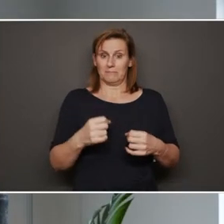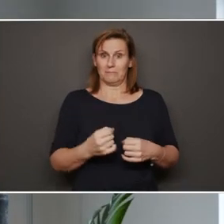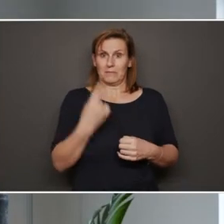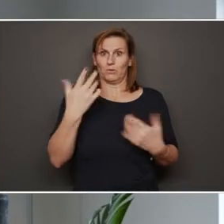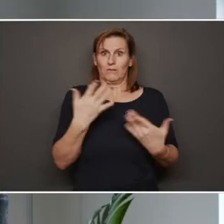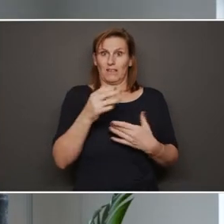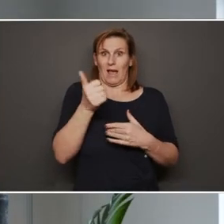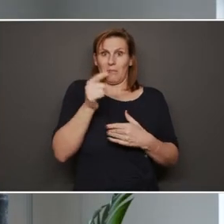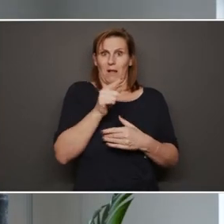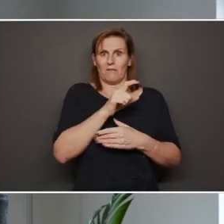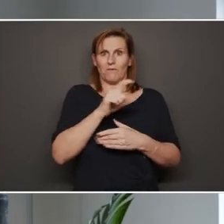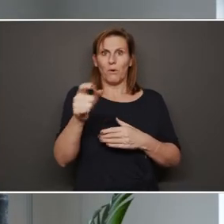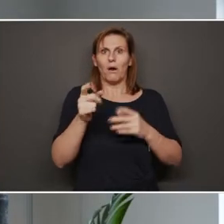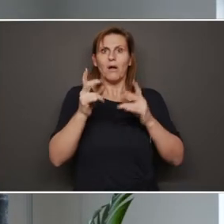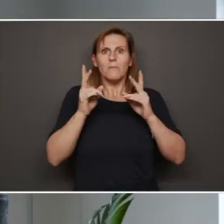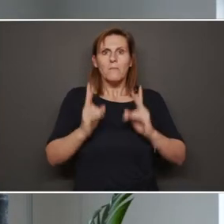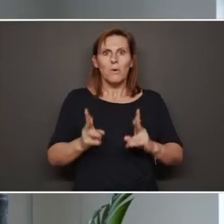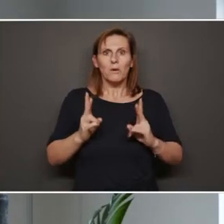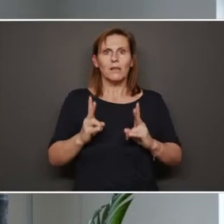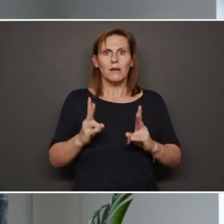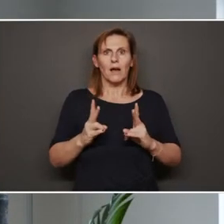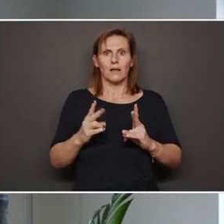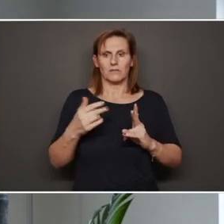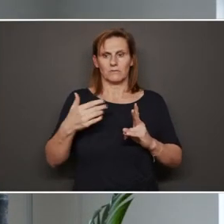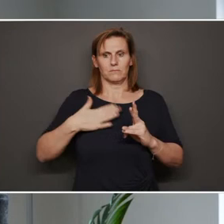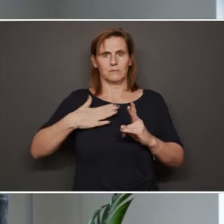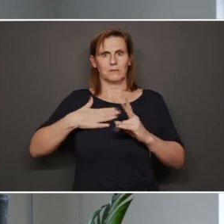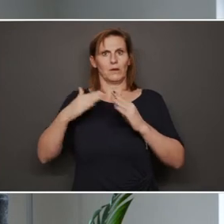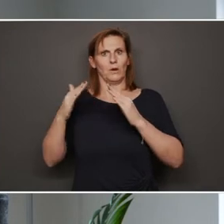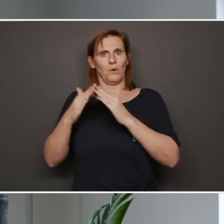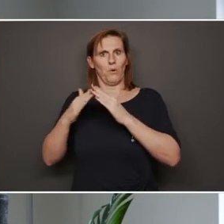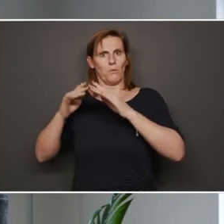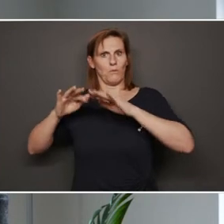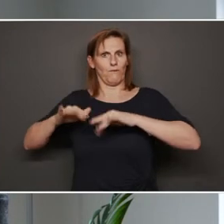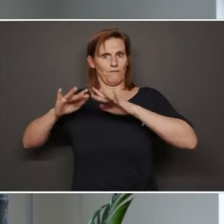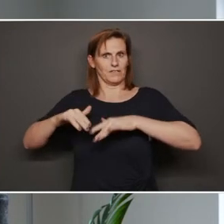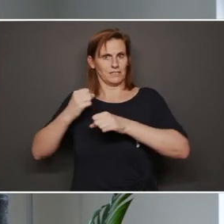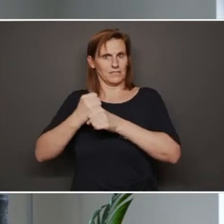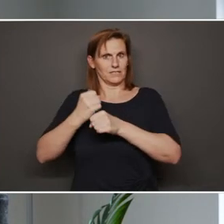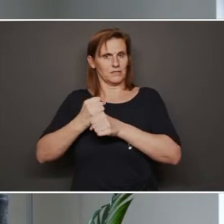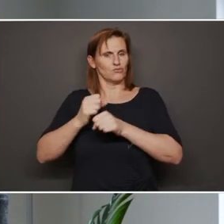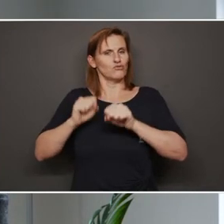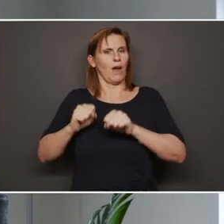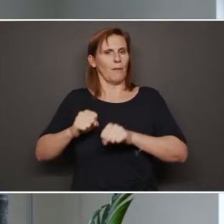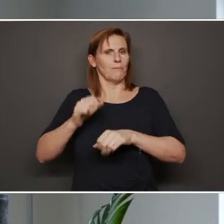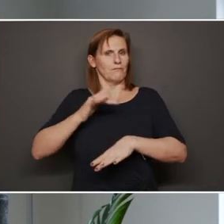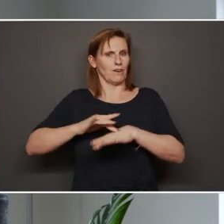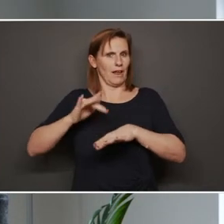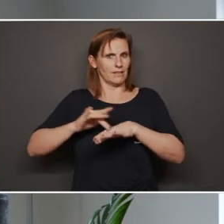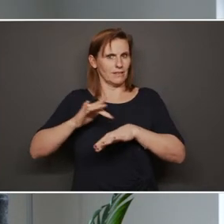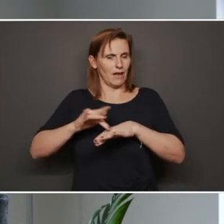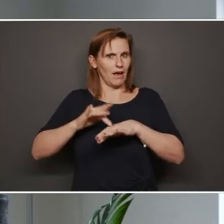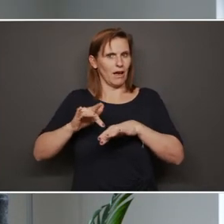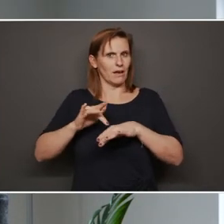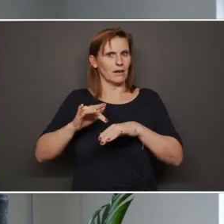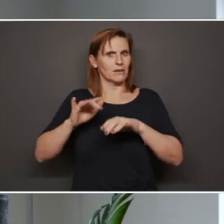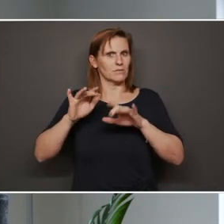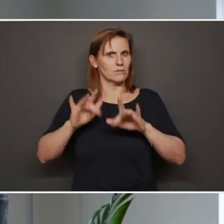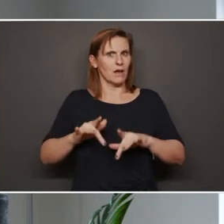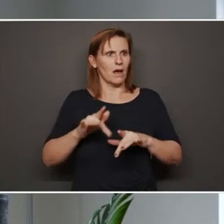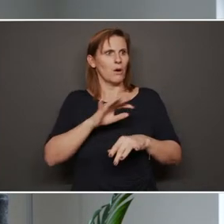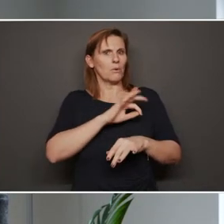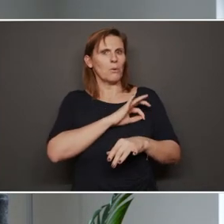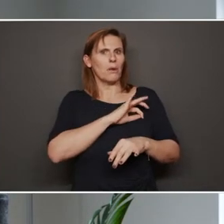die Woche die Möglichkeit habe, von zu Hause aus zu arbeiten. Das ist immer freitags, weil freitags sind die Kollegen